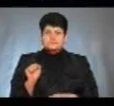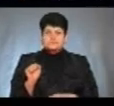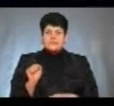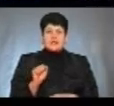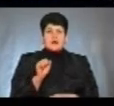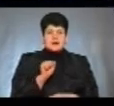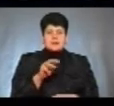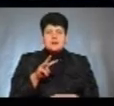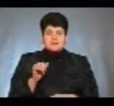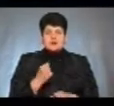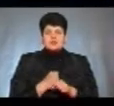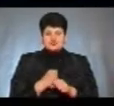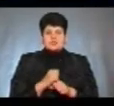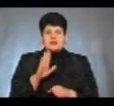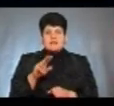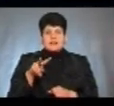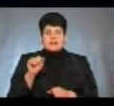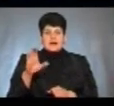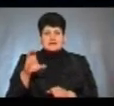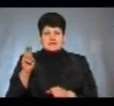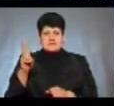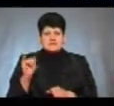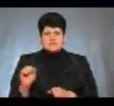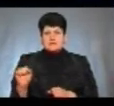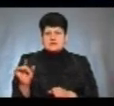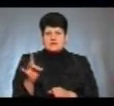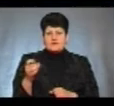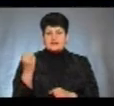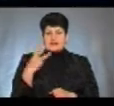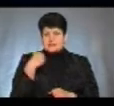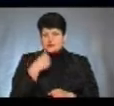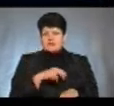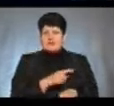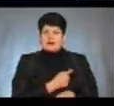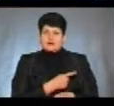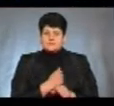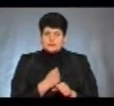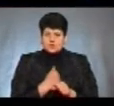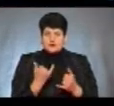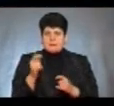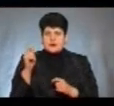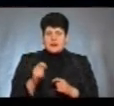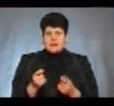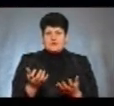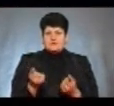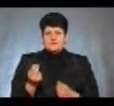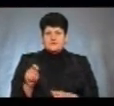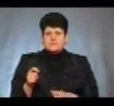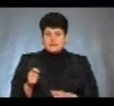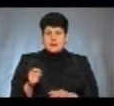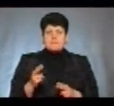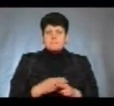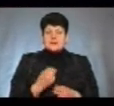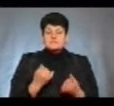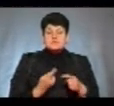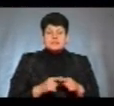Аліна Мельниченко працює лікарем Власківецькій амбулаторії Теребовлянського району 13 років. Сьогодні приїхала на вручення. Без машин це